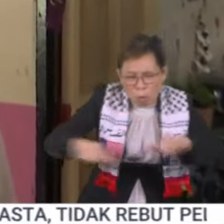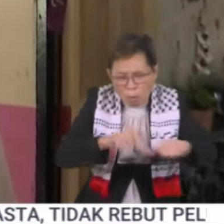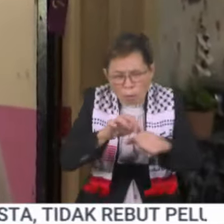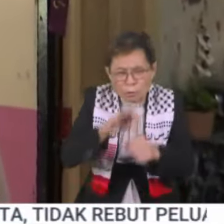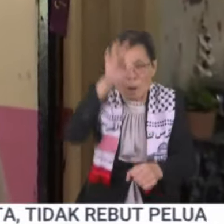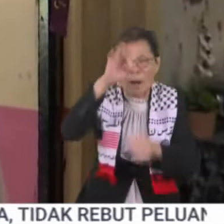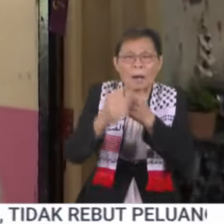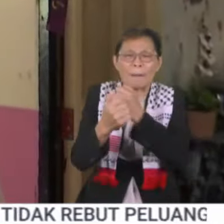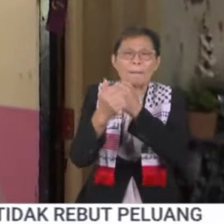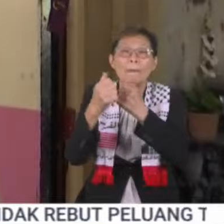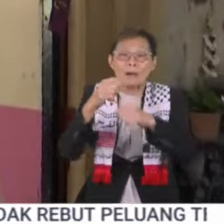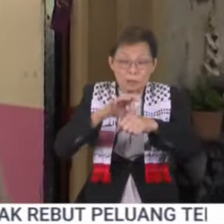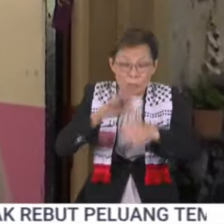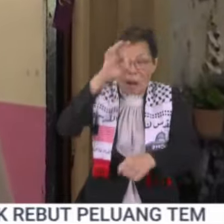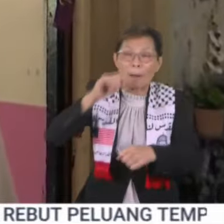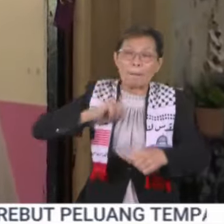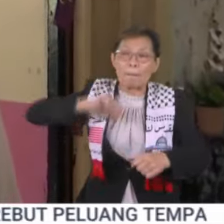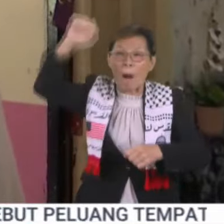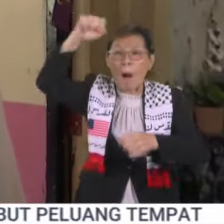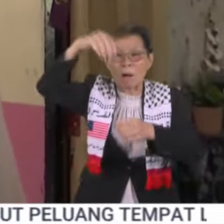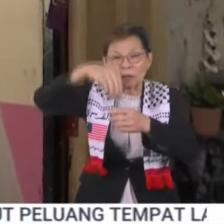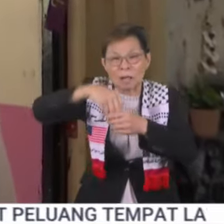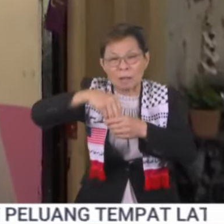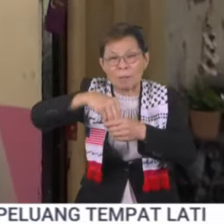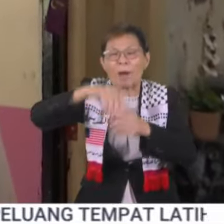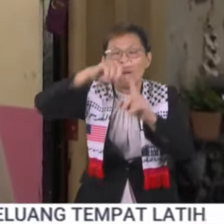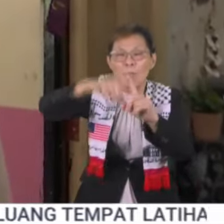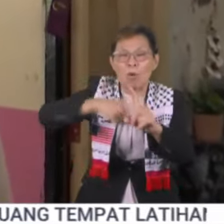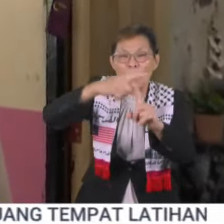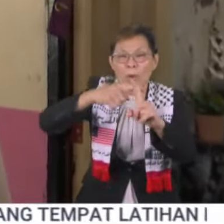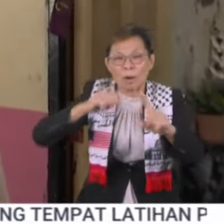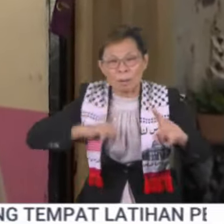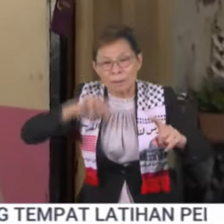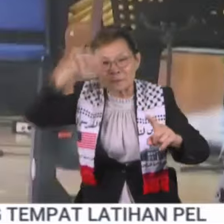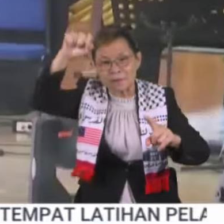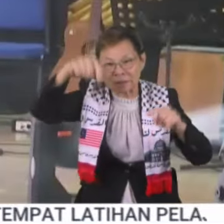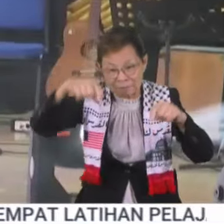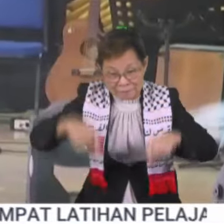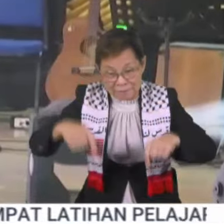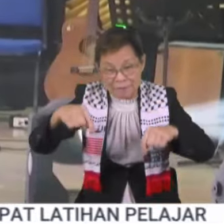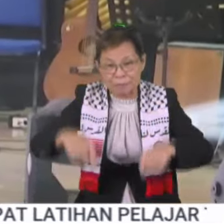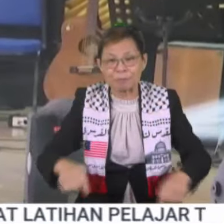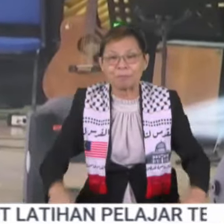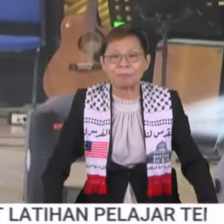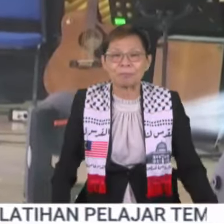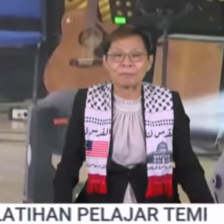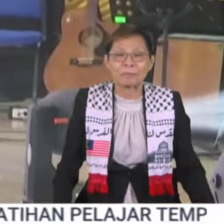semangat kemerdekaan kita di dalam pada bulan kebangsaan ini.